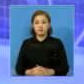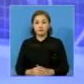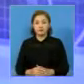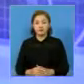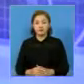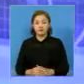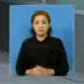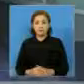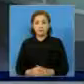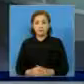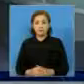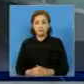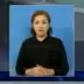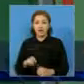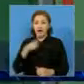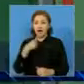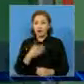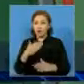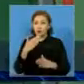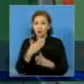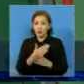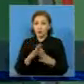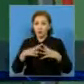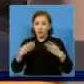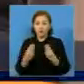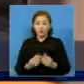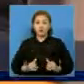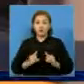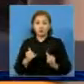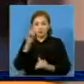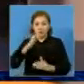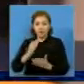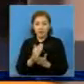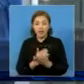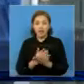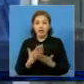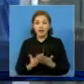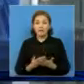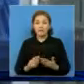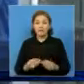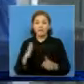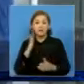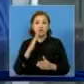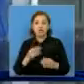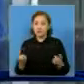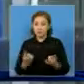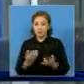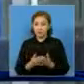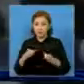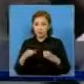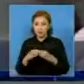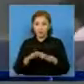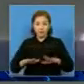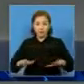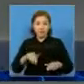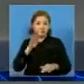тарқатады. Атаулы әлеуметтік көмек алатын отбасылар үшін үкімет тарапынан кепілдендірілген әлеуметтік пакет тиесілі. Топтама